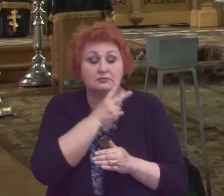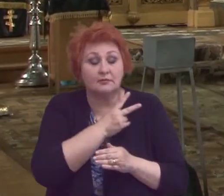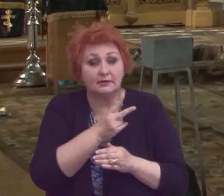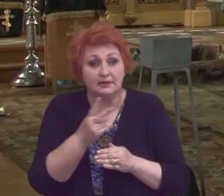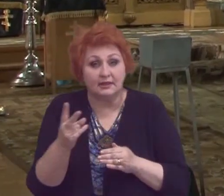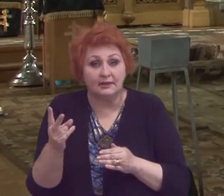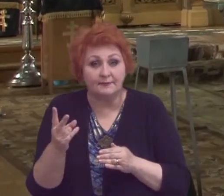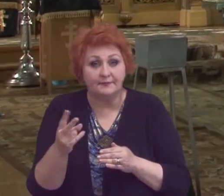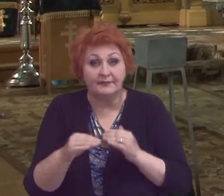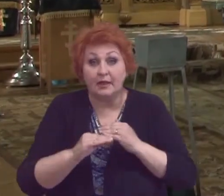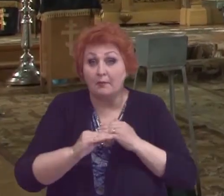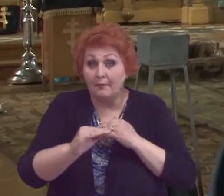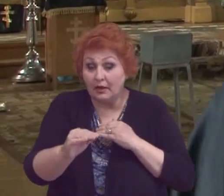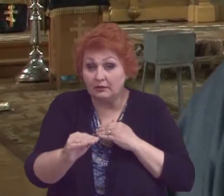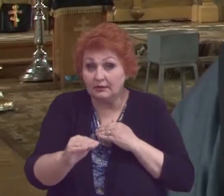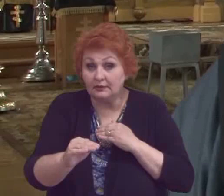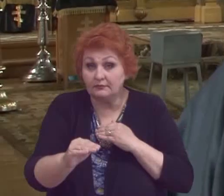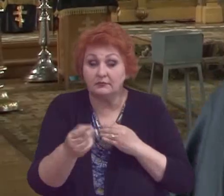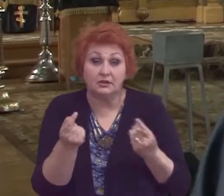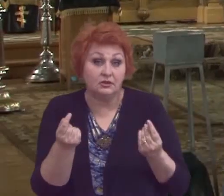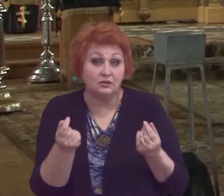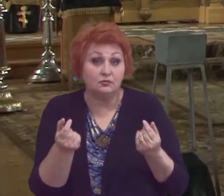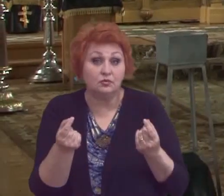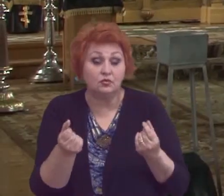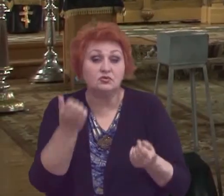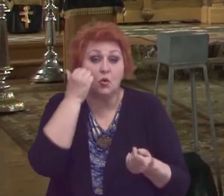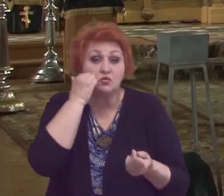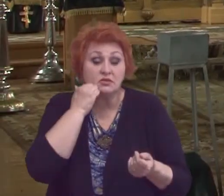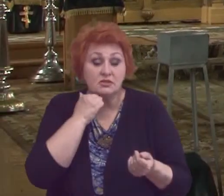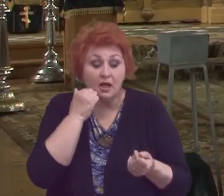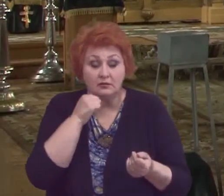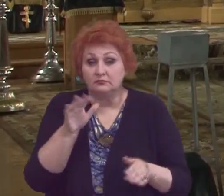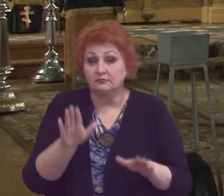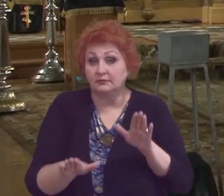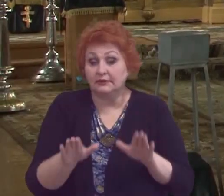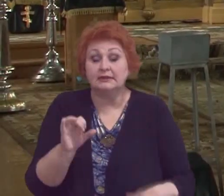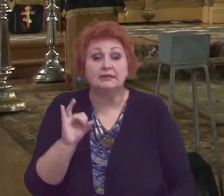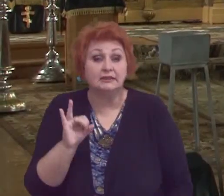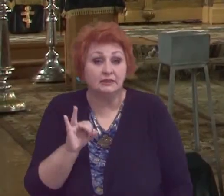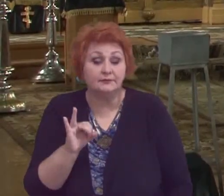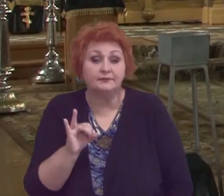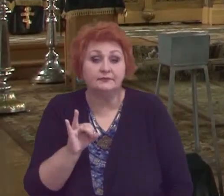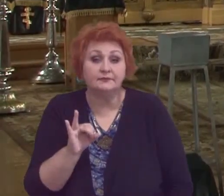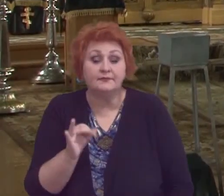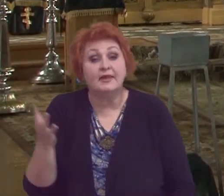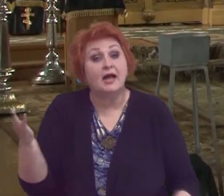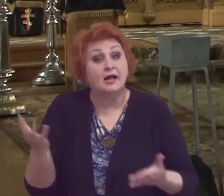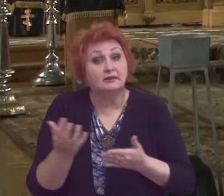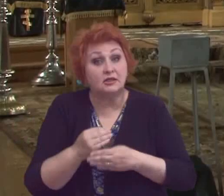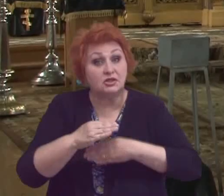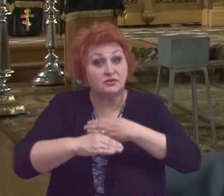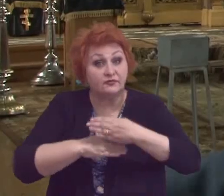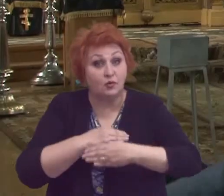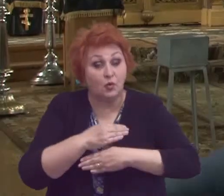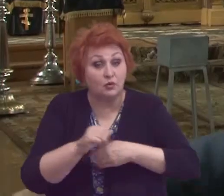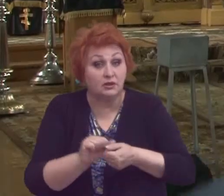смотрели полы, потому что они у нас, вот видите, немножко уже ветхие. И нашли там сверток. И